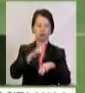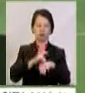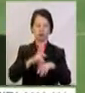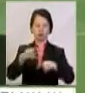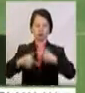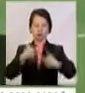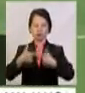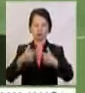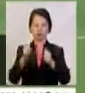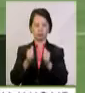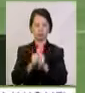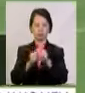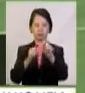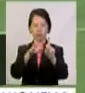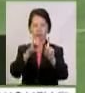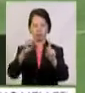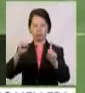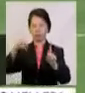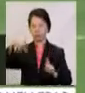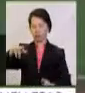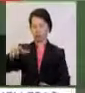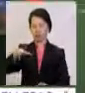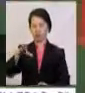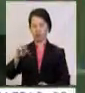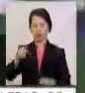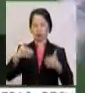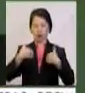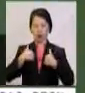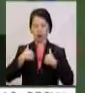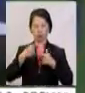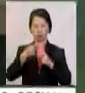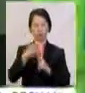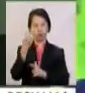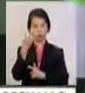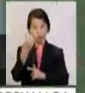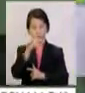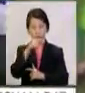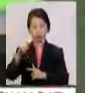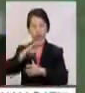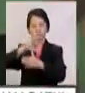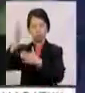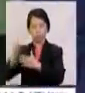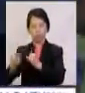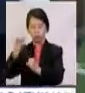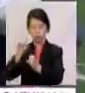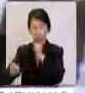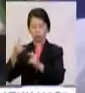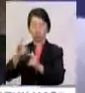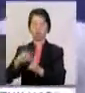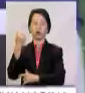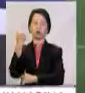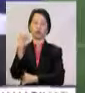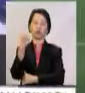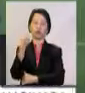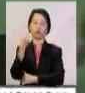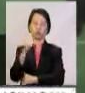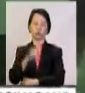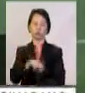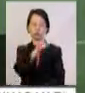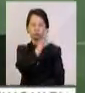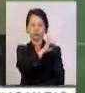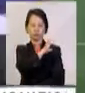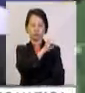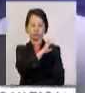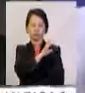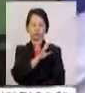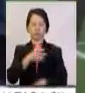saingan bola sepak 100+ KPM yang berlangsung sejak Februari dan tamat penghujung Oktober lalu. Ketua Jurulatih Harimau